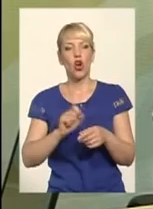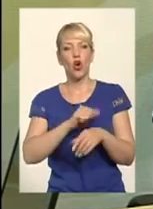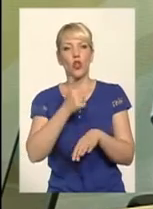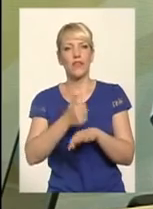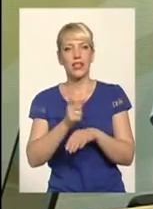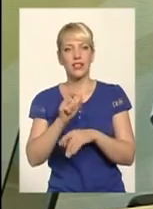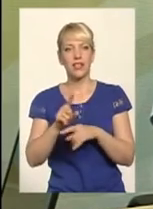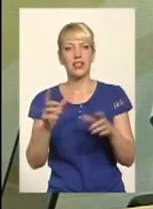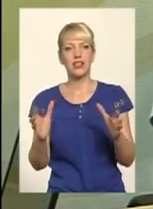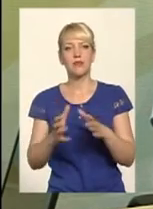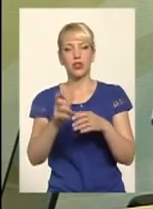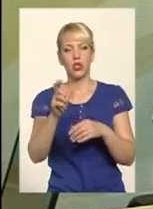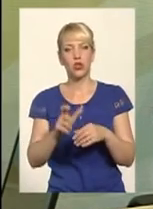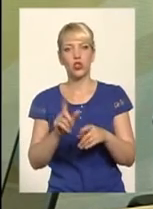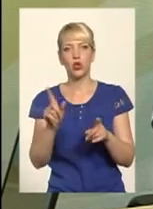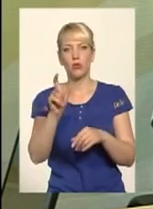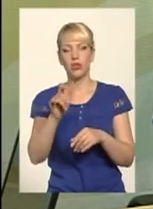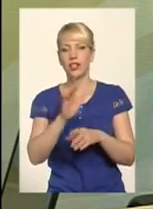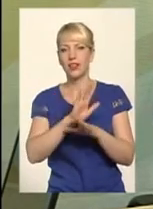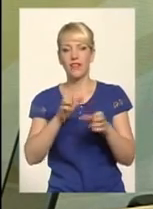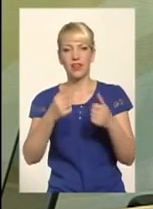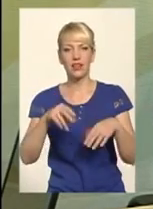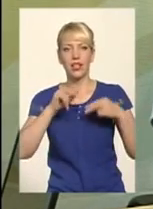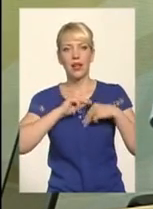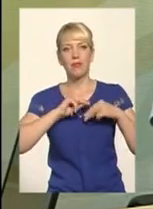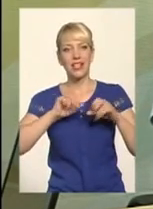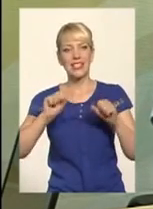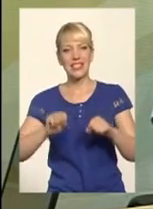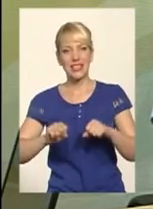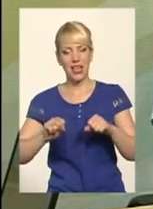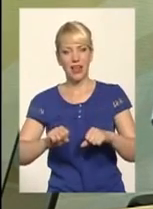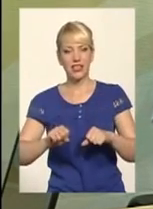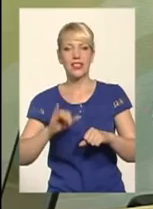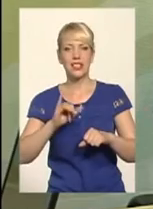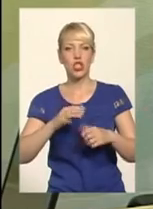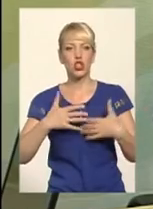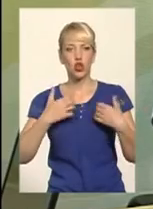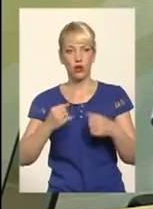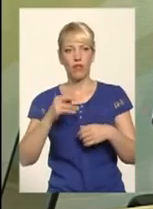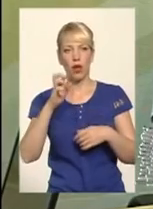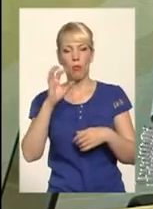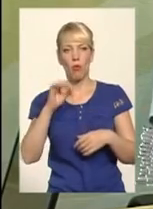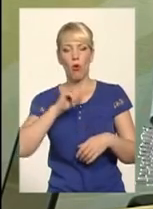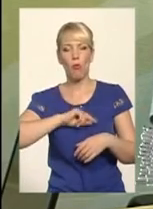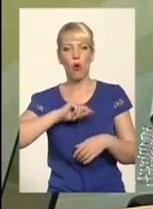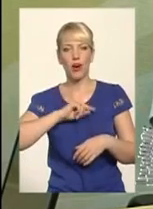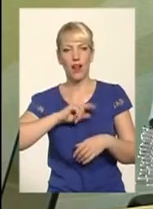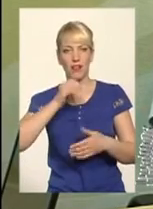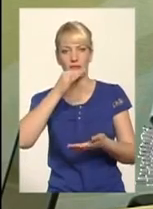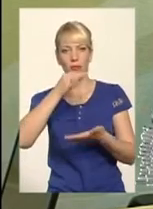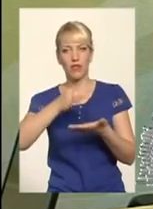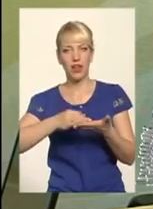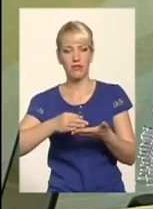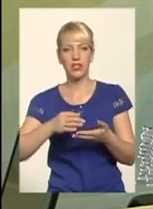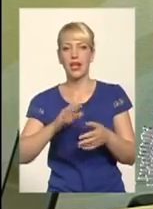цю цінність, для того, щоб людина не втратила працездатності, не втратила здоров'я, тому що тоді моральна відповідальність, не просто матеріальна, моральна, що